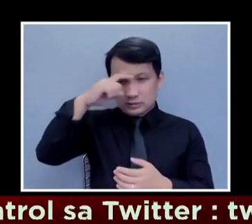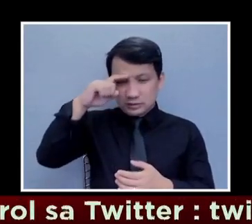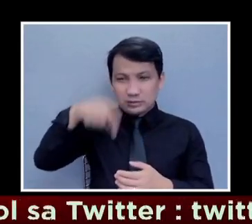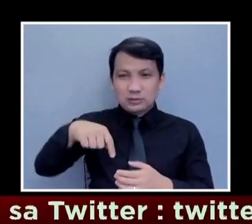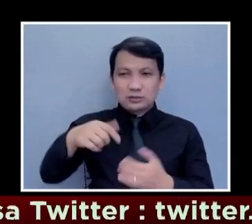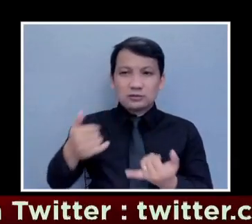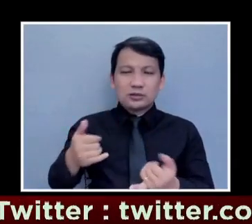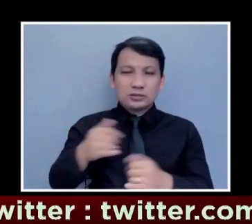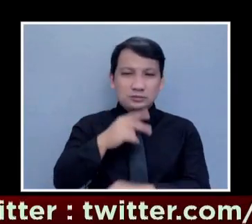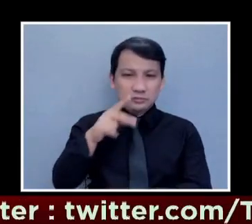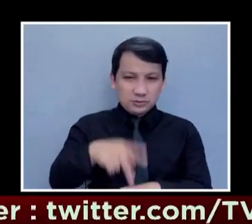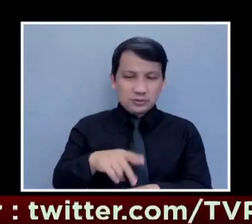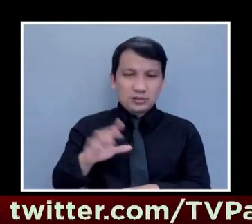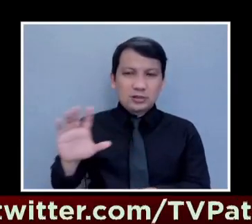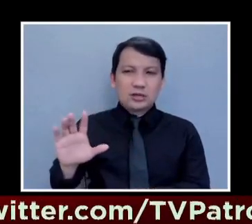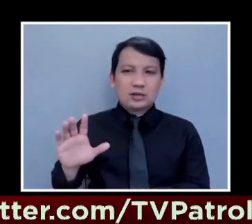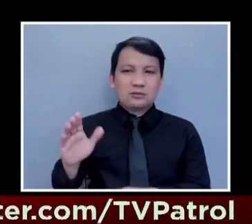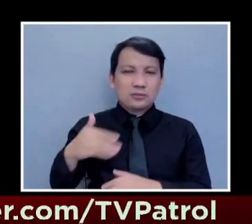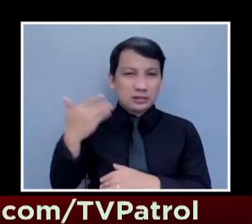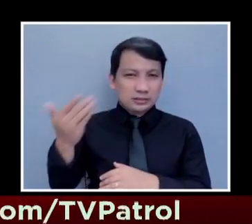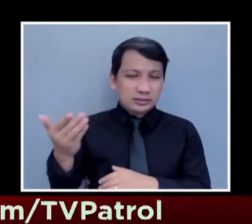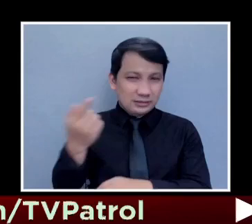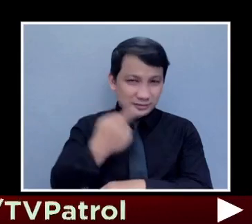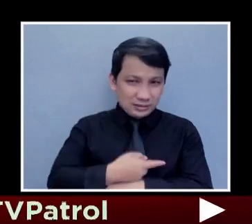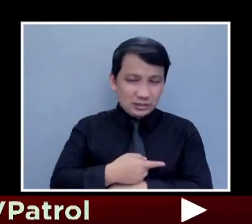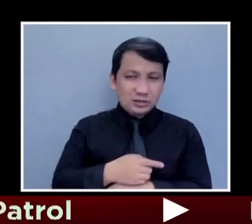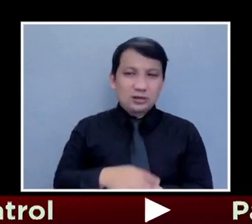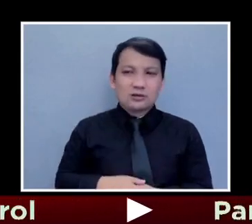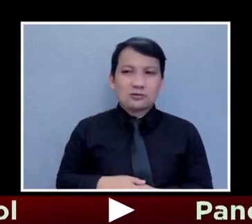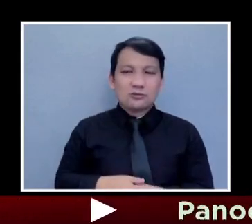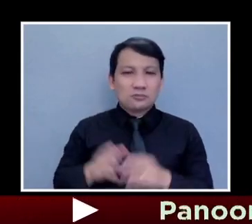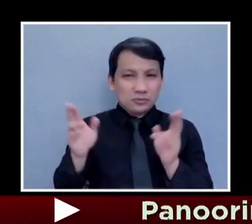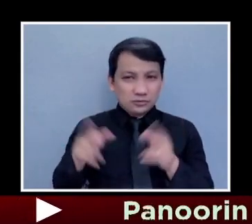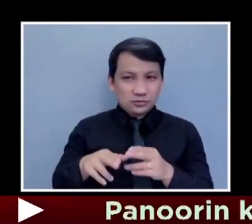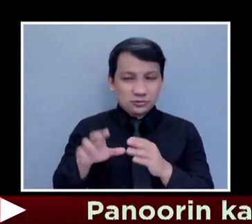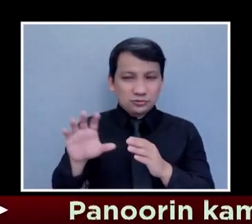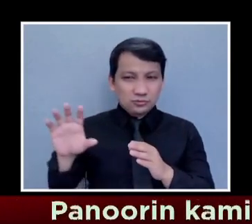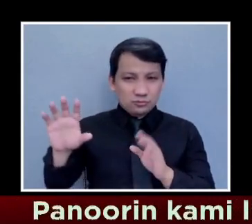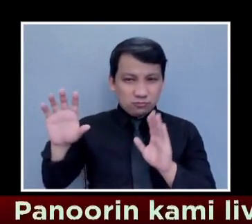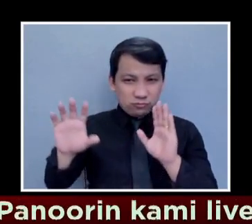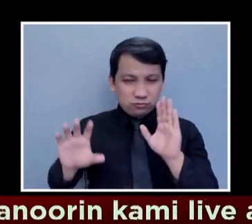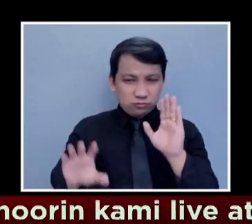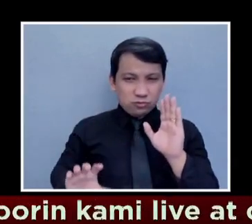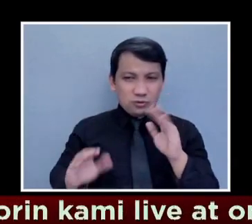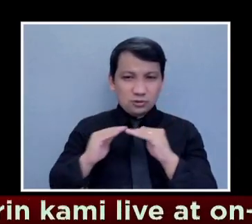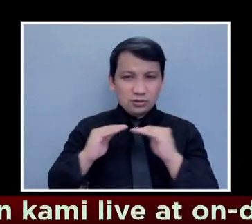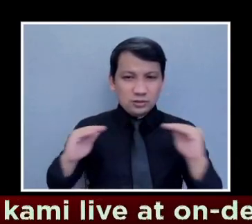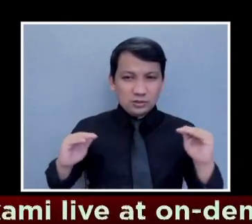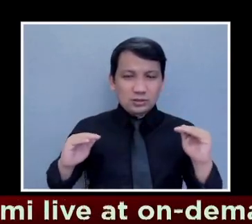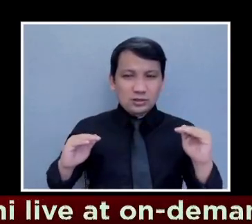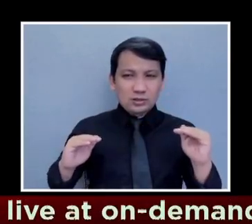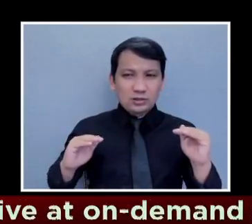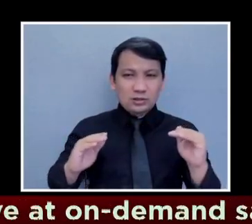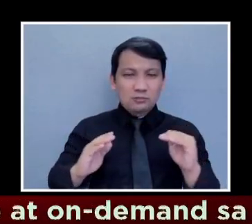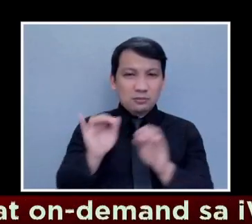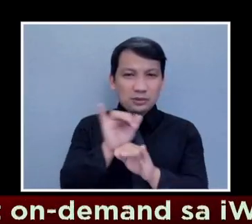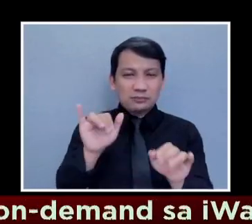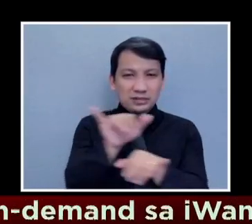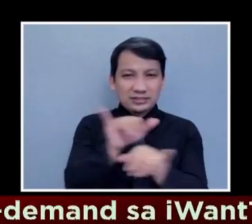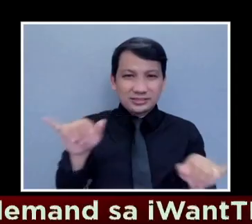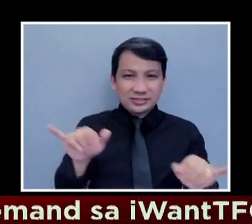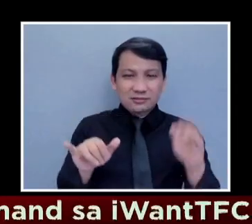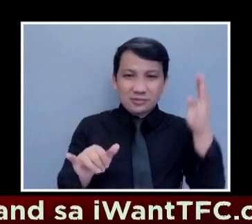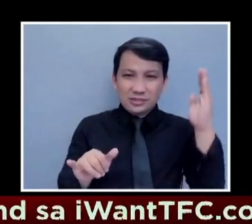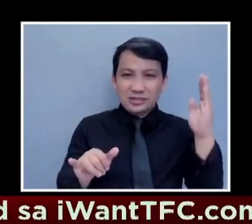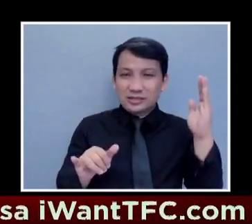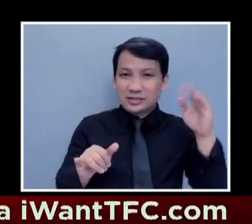sa Pilipinas at sa mga susunod na araw, mas iikli na ang haba ng araw hanggang magpantay ito sa haba ng gabi pagsapit ng equinox